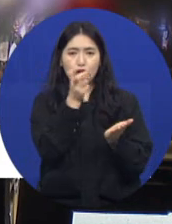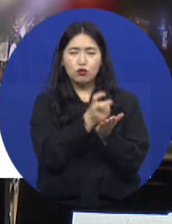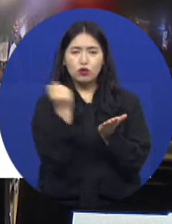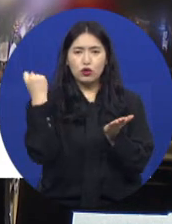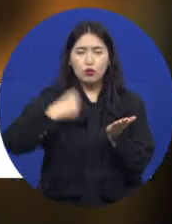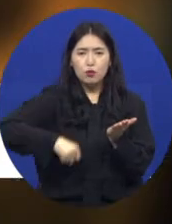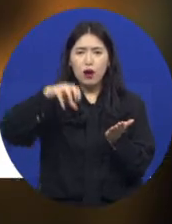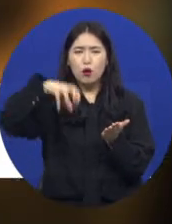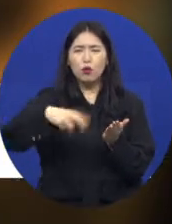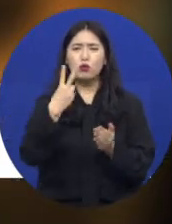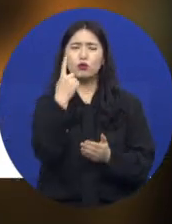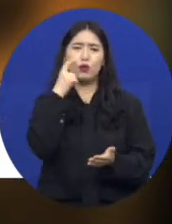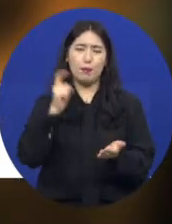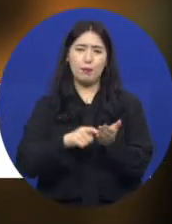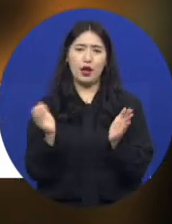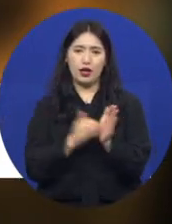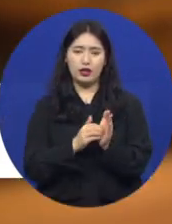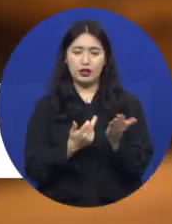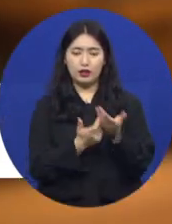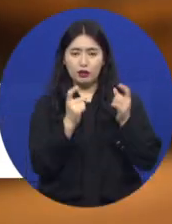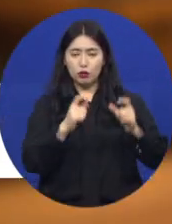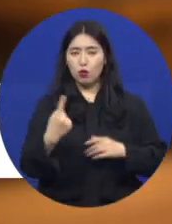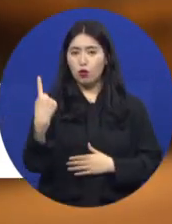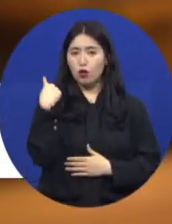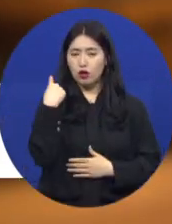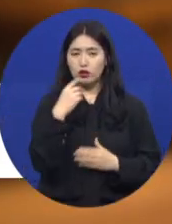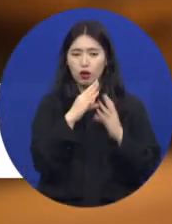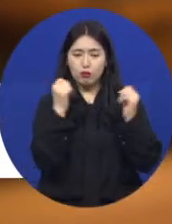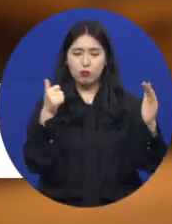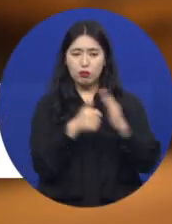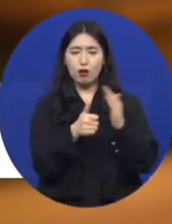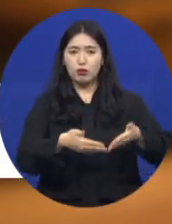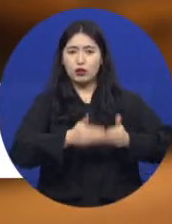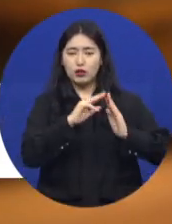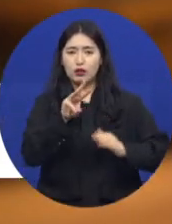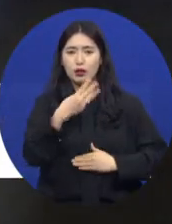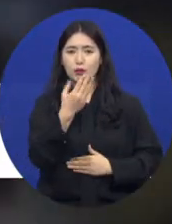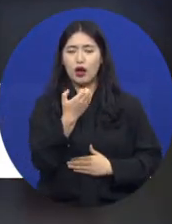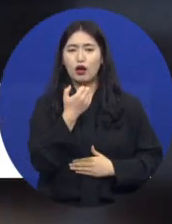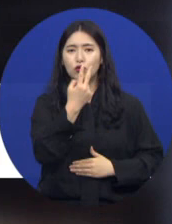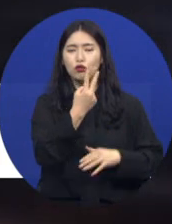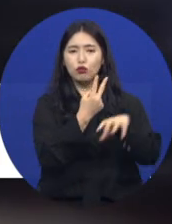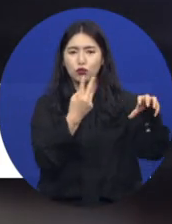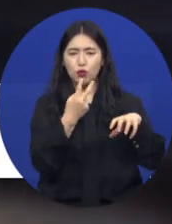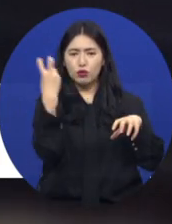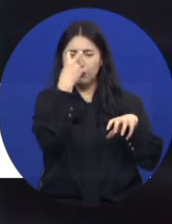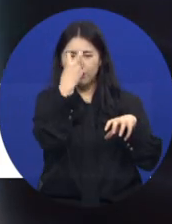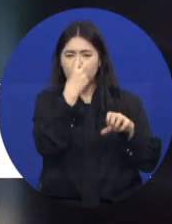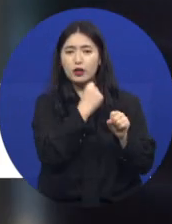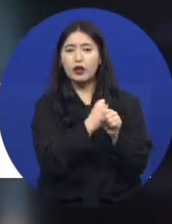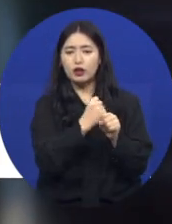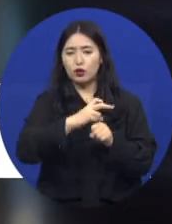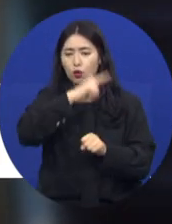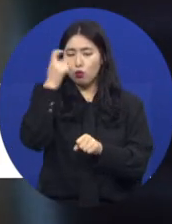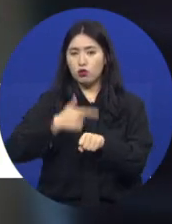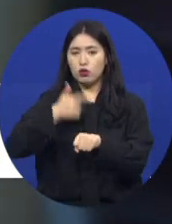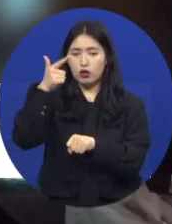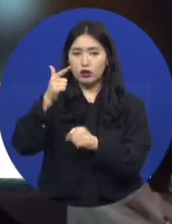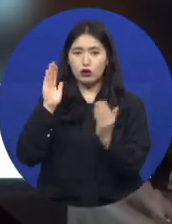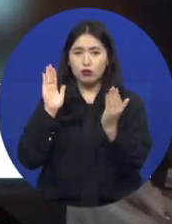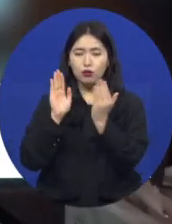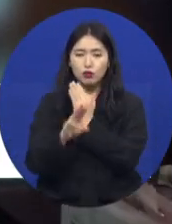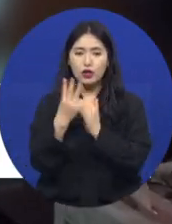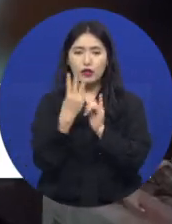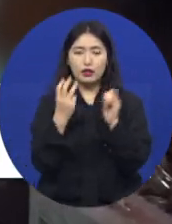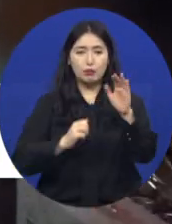곳이 적발됐습니다. 제주도는 어제 다중이용시설 392곳을 점검해 오후 6시 이후